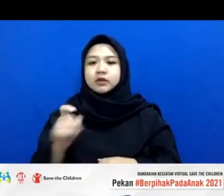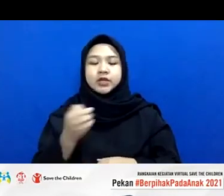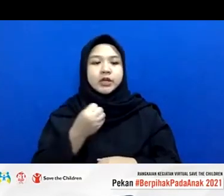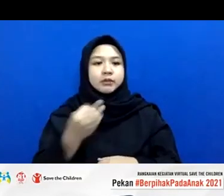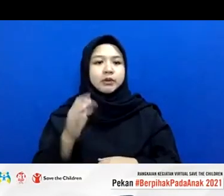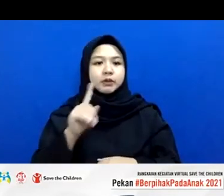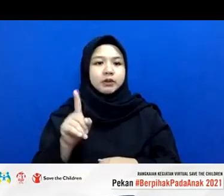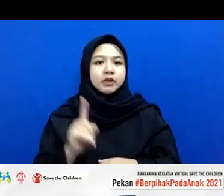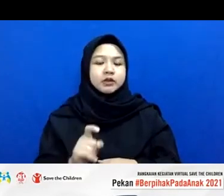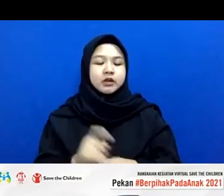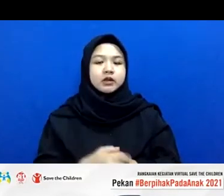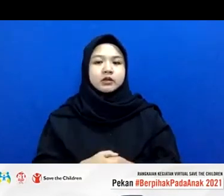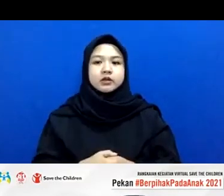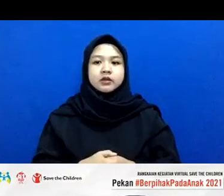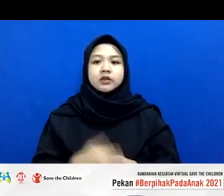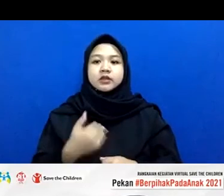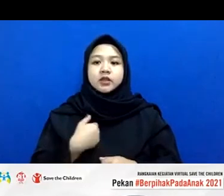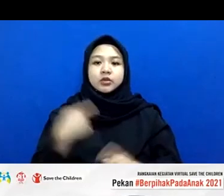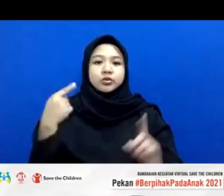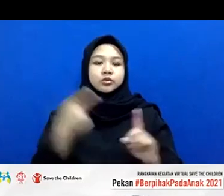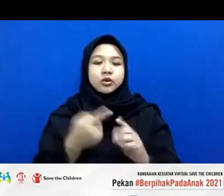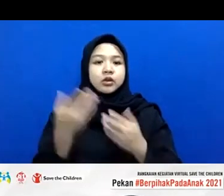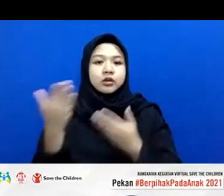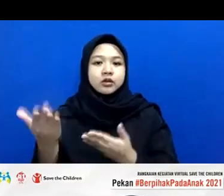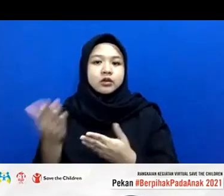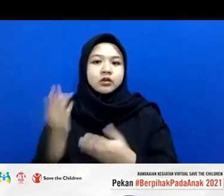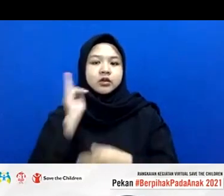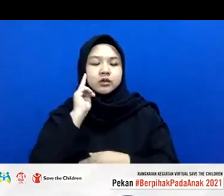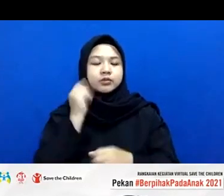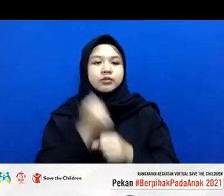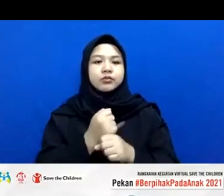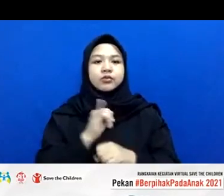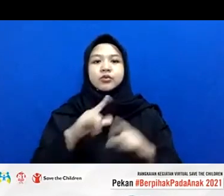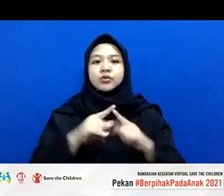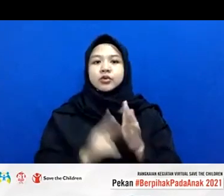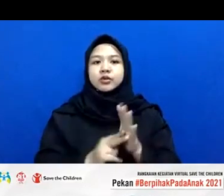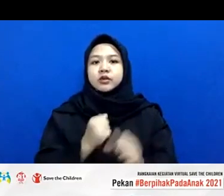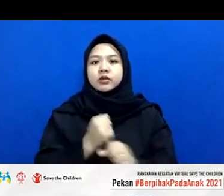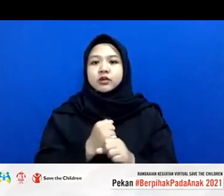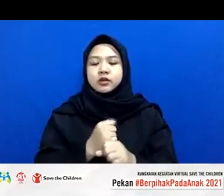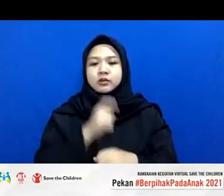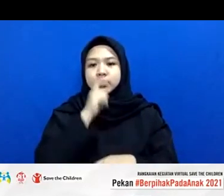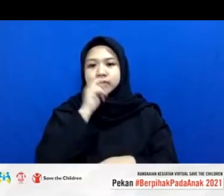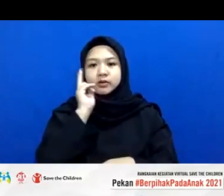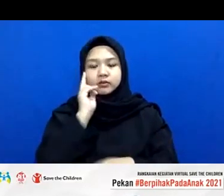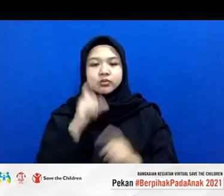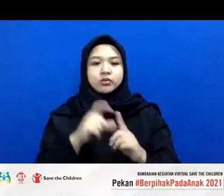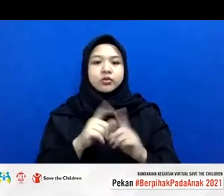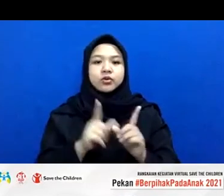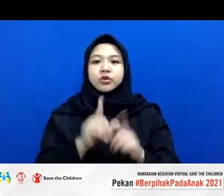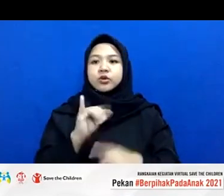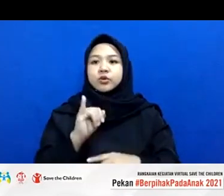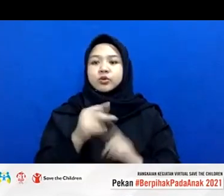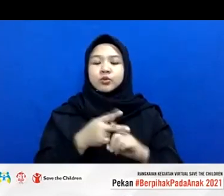lagi. Kemudian ini saya tujukan ke ini bisa dijawab oleh Bu Gilang mungkin dari Bapak atau Ibu Dwi Fani